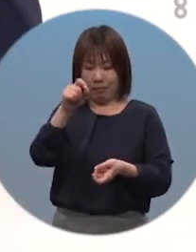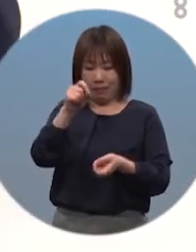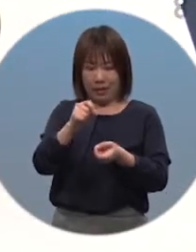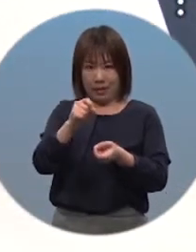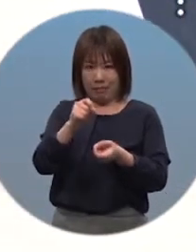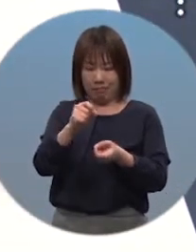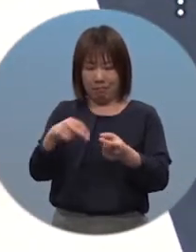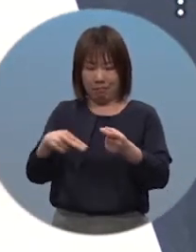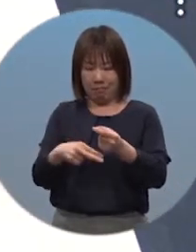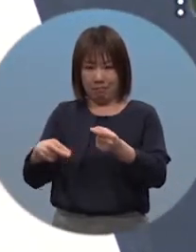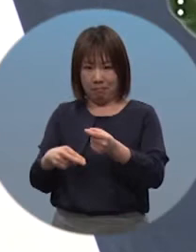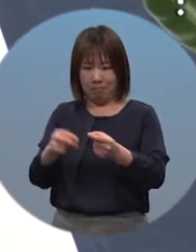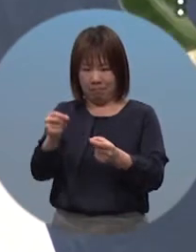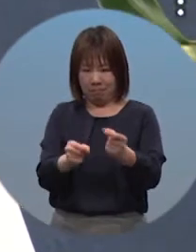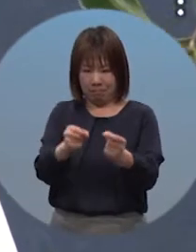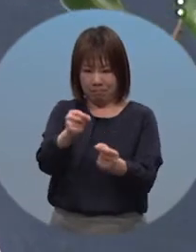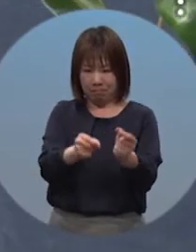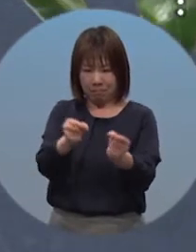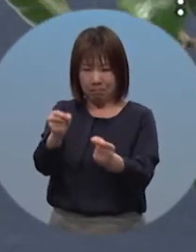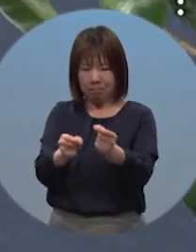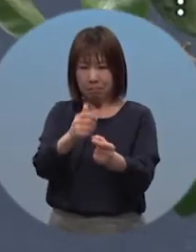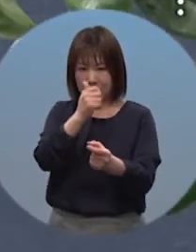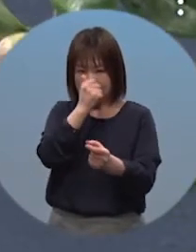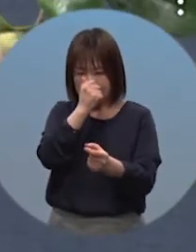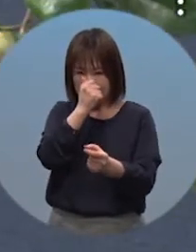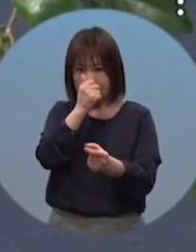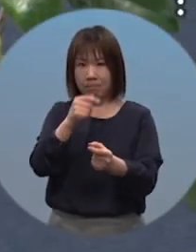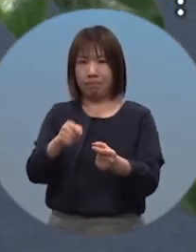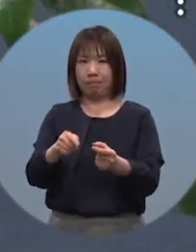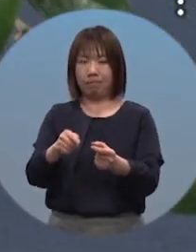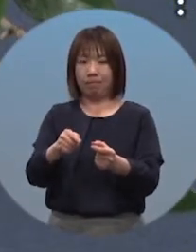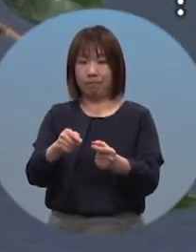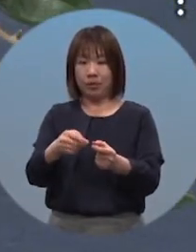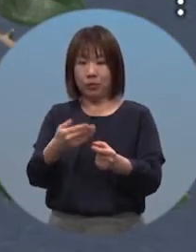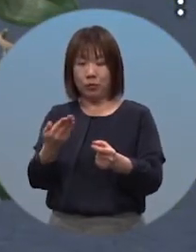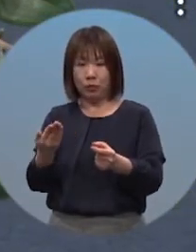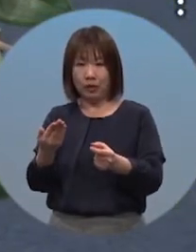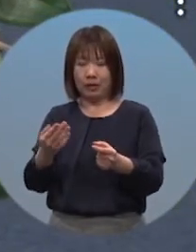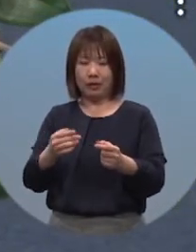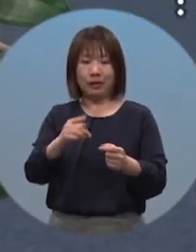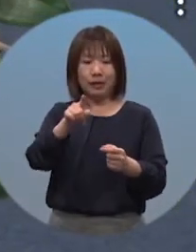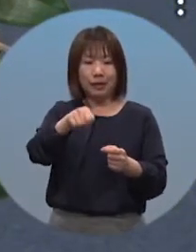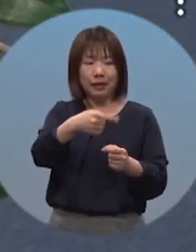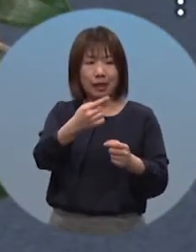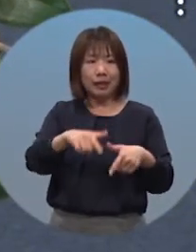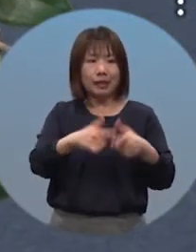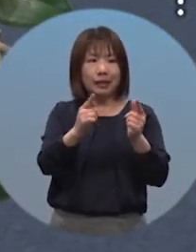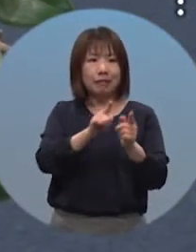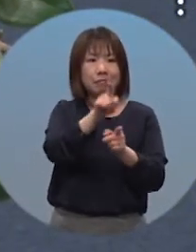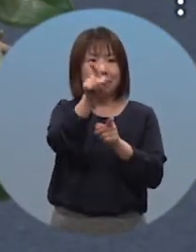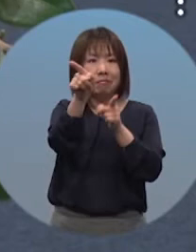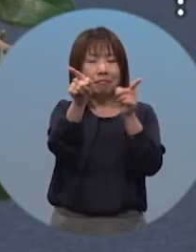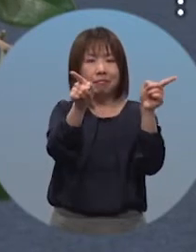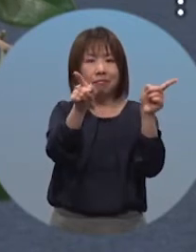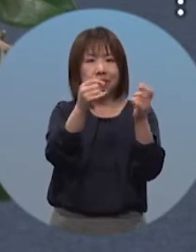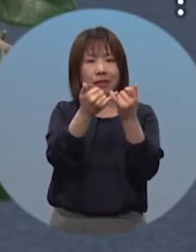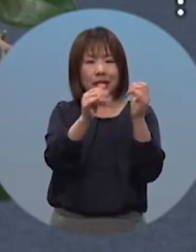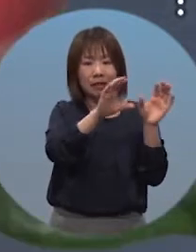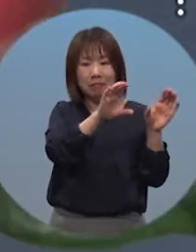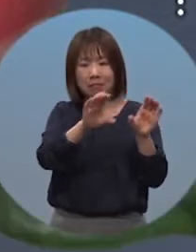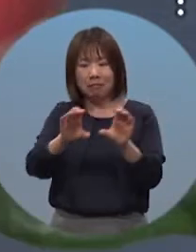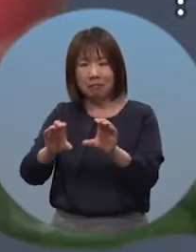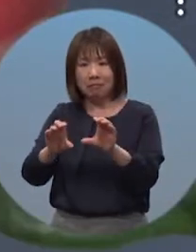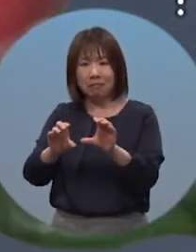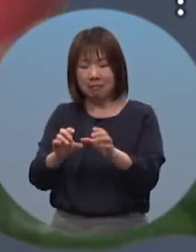ぐっ入れてそこから色がこ中心からすべて伸びてくるような感じに心がけて